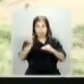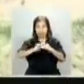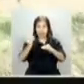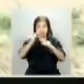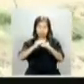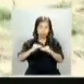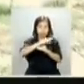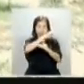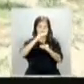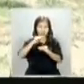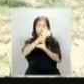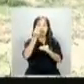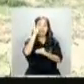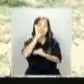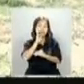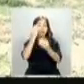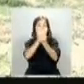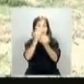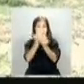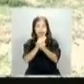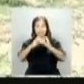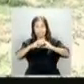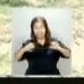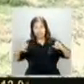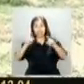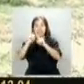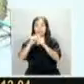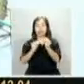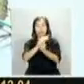ำไยสวนฝรั่งไร่มันสำปะหลังและยังสาม